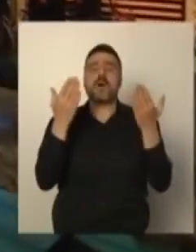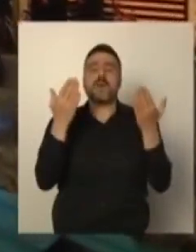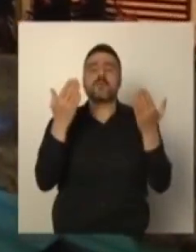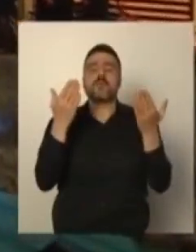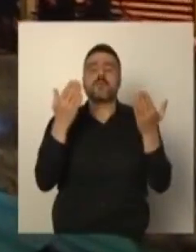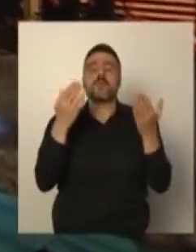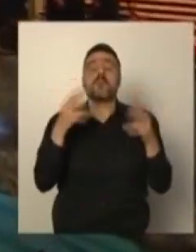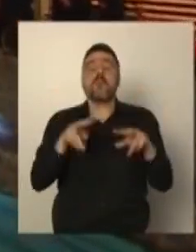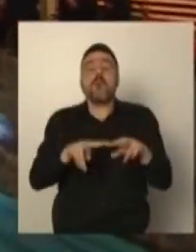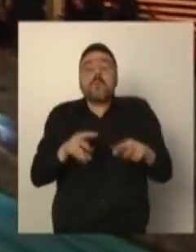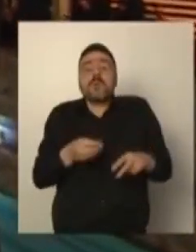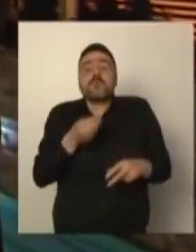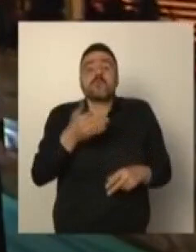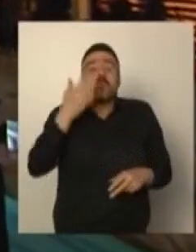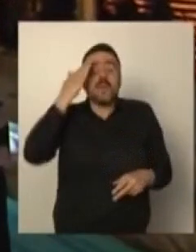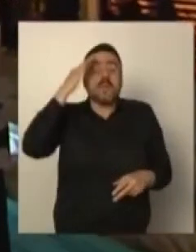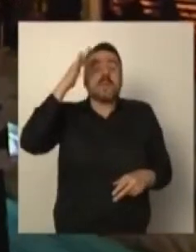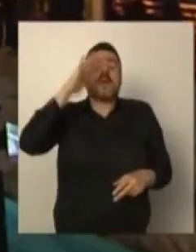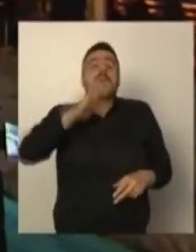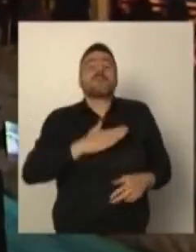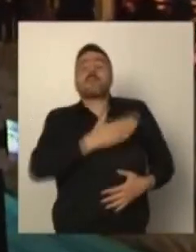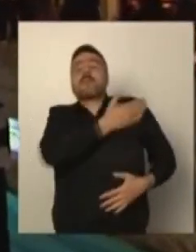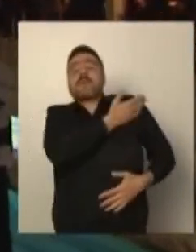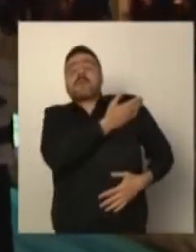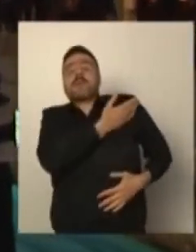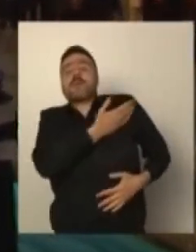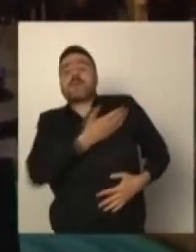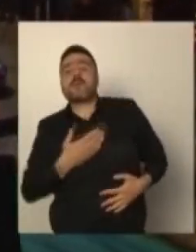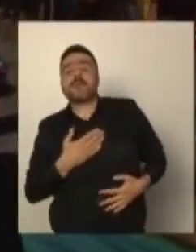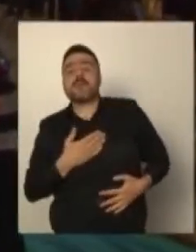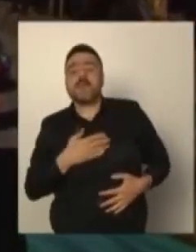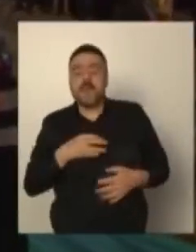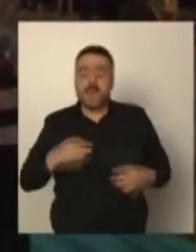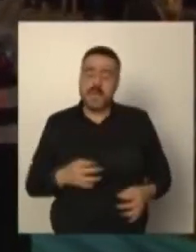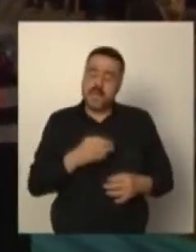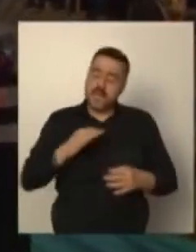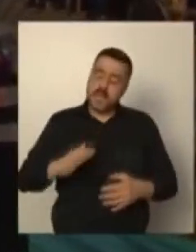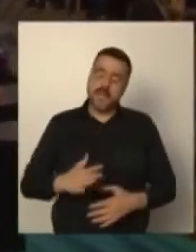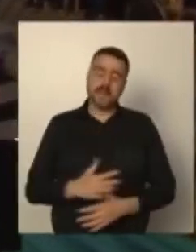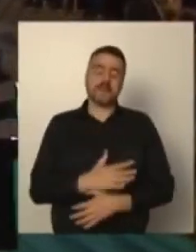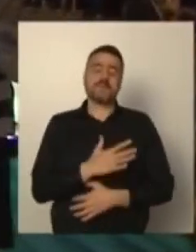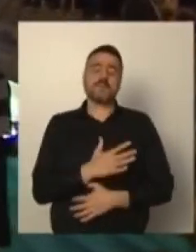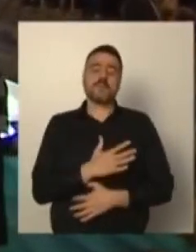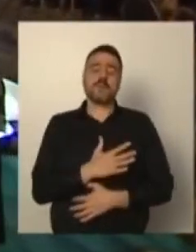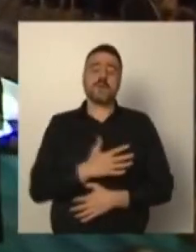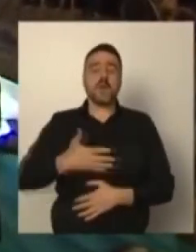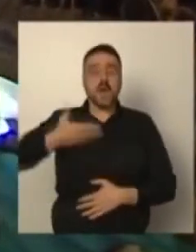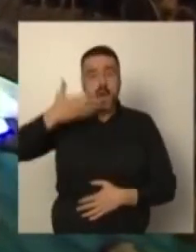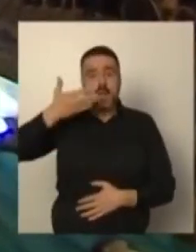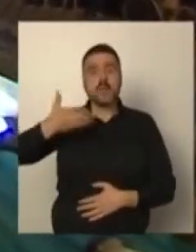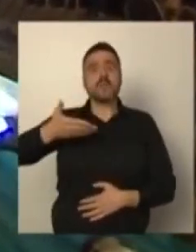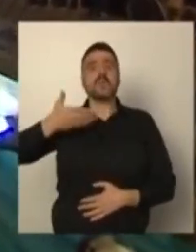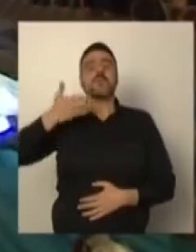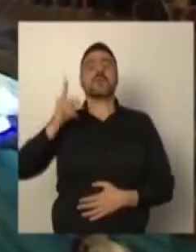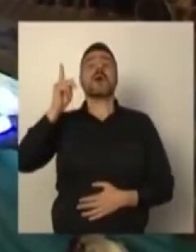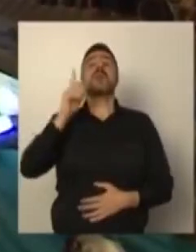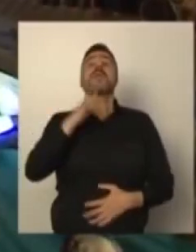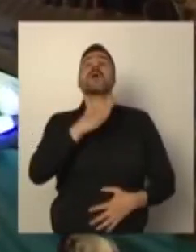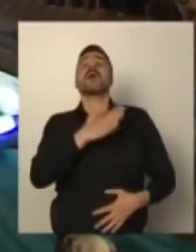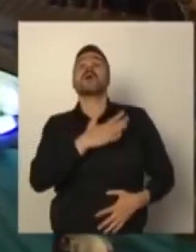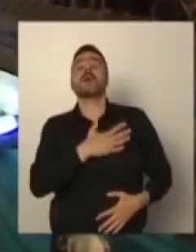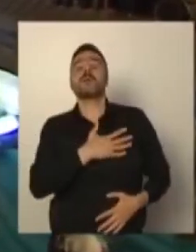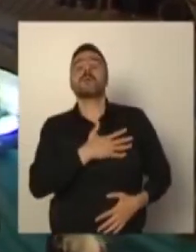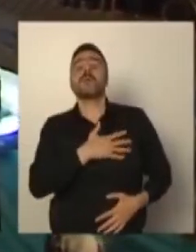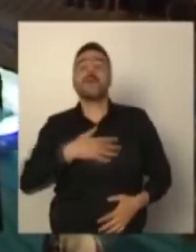Hazreti Peygamberimize sevgimizi, saygımızı ifade ettik. Ya Rabbi,